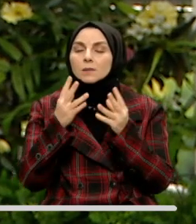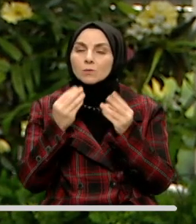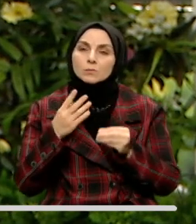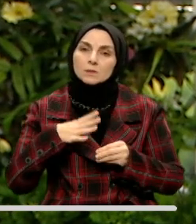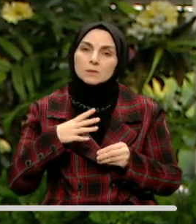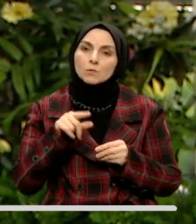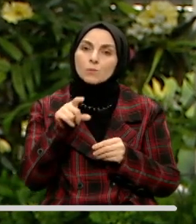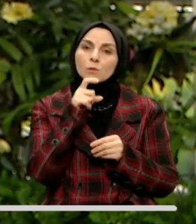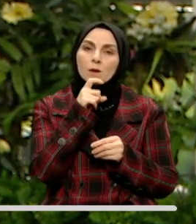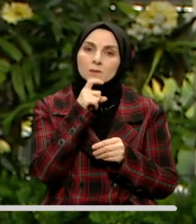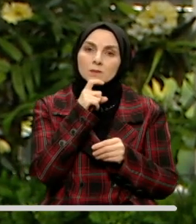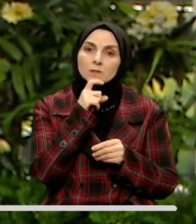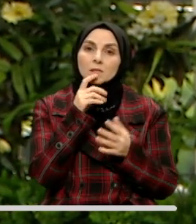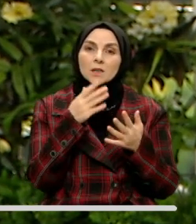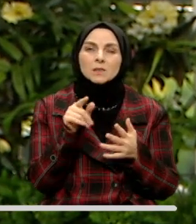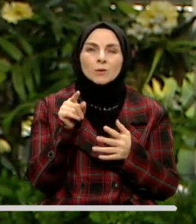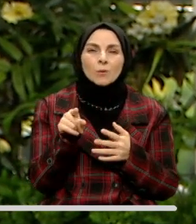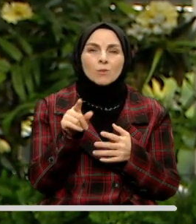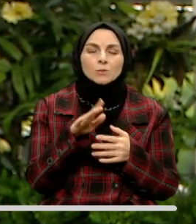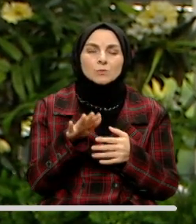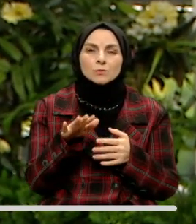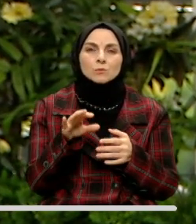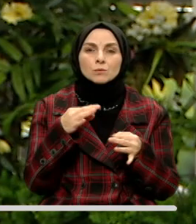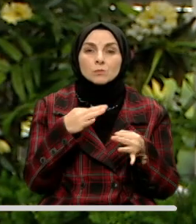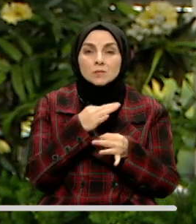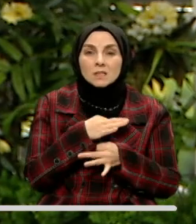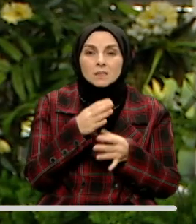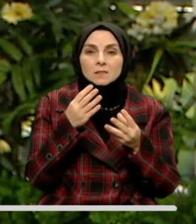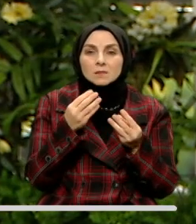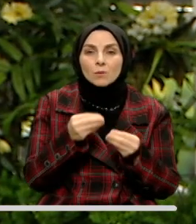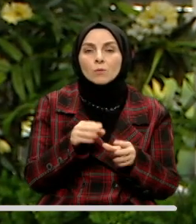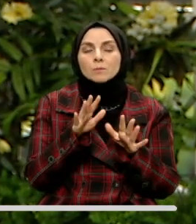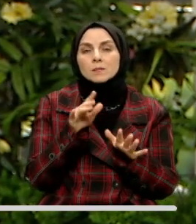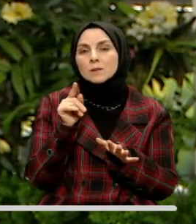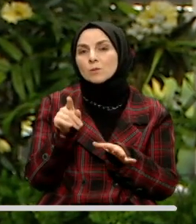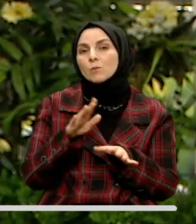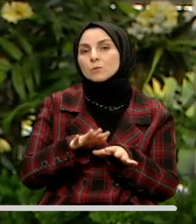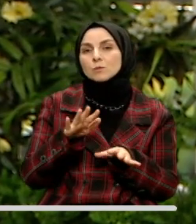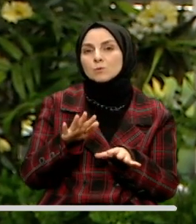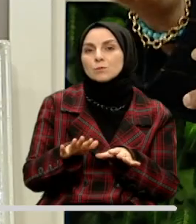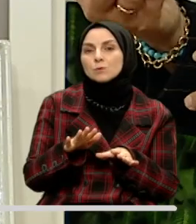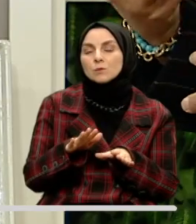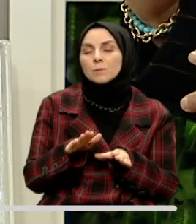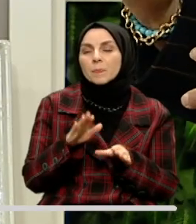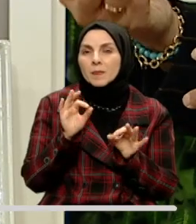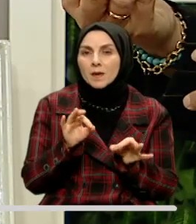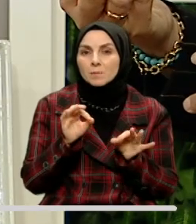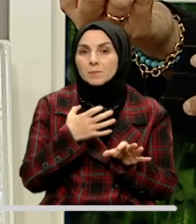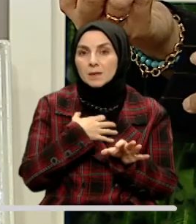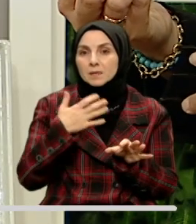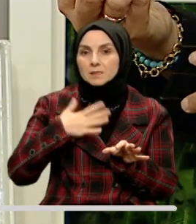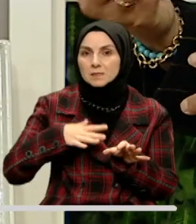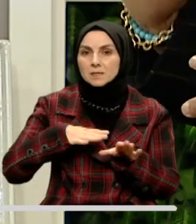seremonisinde boğarak, iterek, hızlandırarak, saygı duymayarak değil, onun biyoritmine de saygı duyarak, konuşarak,